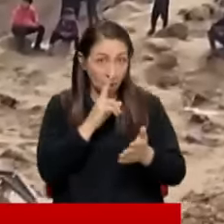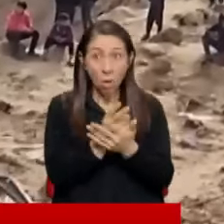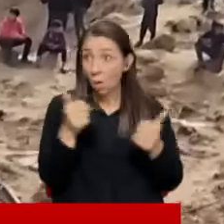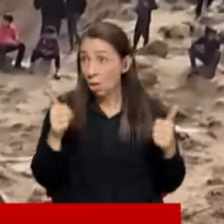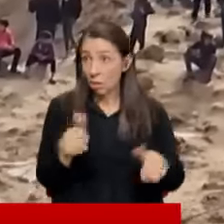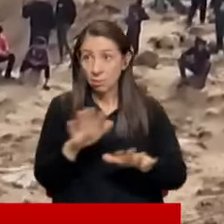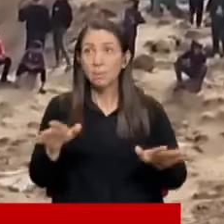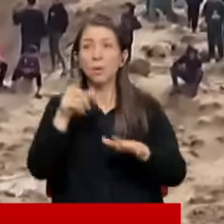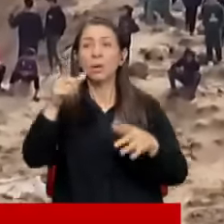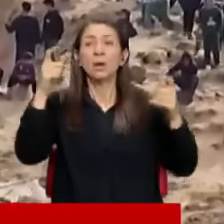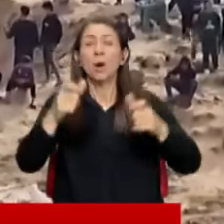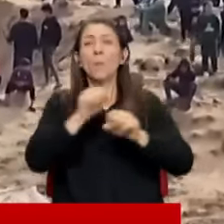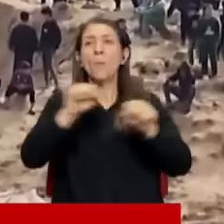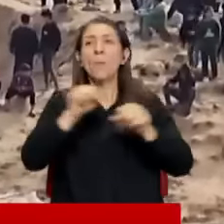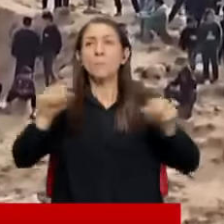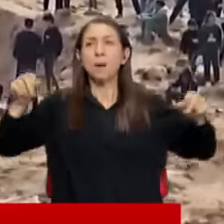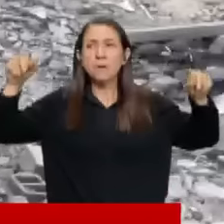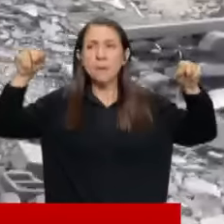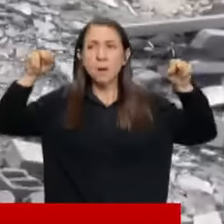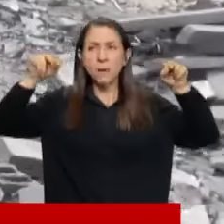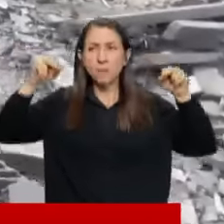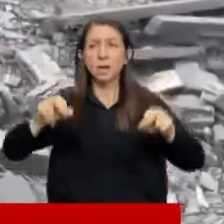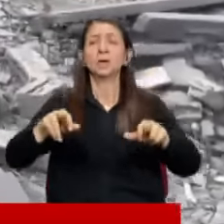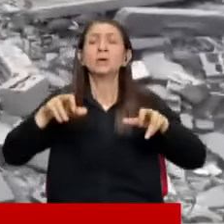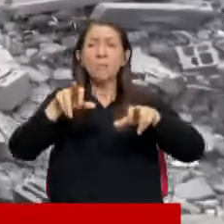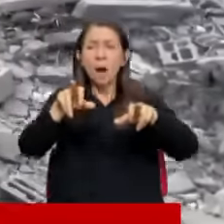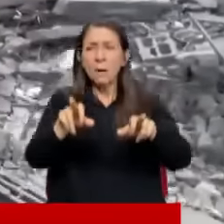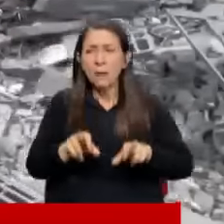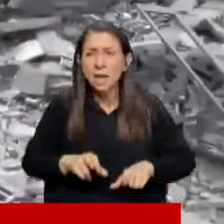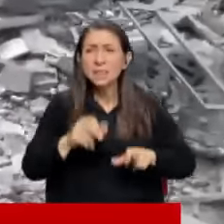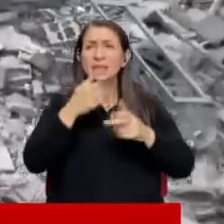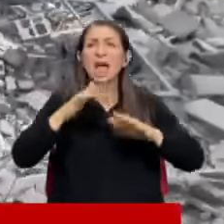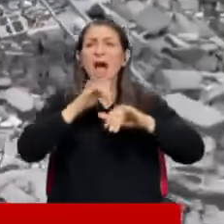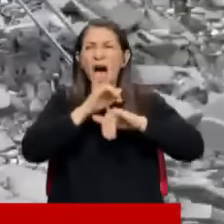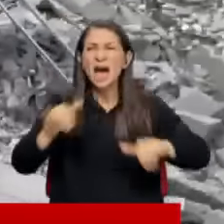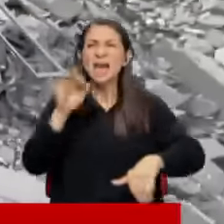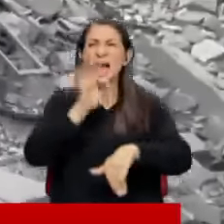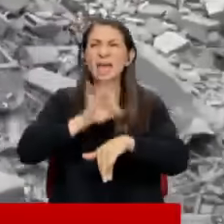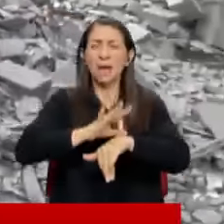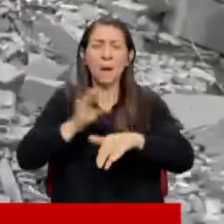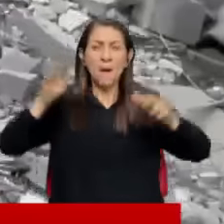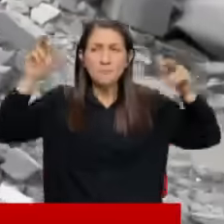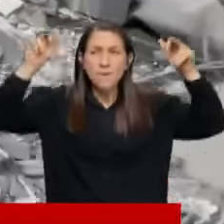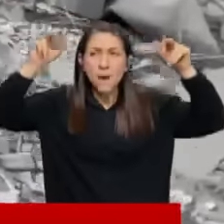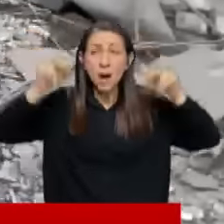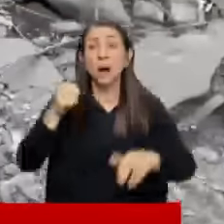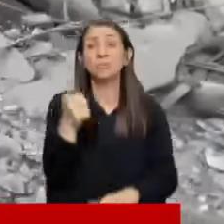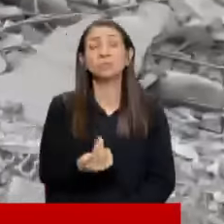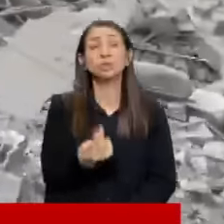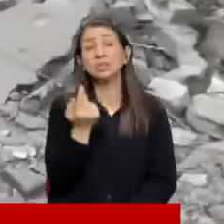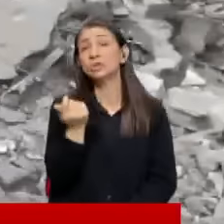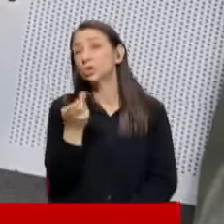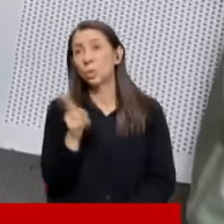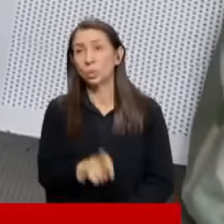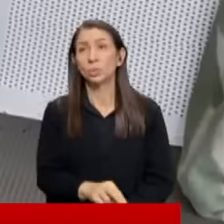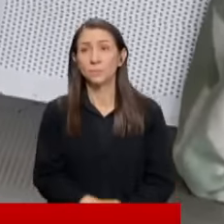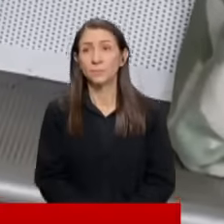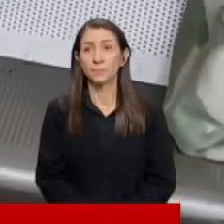İsrail Refah kent merkezine bomba yağdırdı. Karadan, havadan ve denizden eş zamanlı düzenlenen saldırılarda 67 kişi hayatını